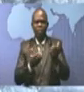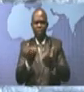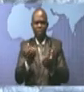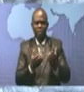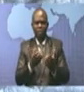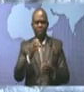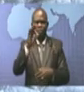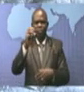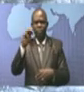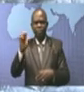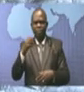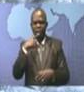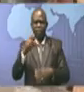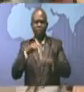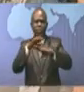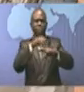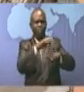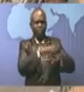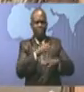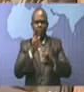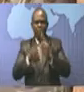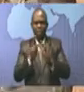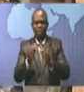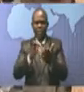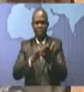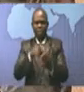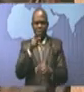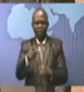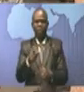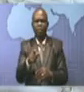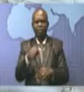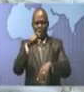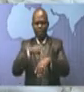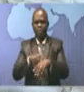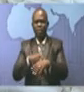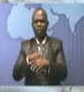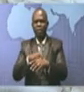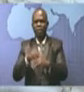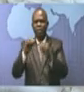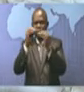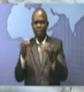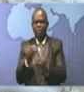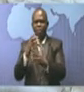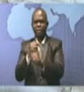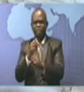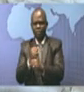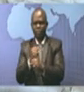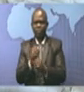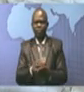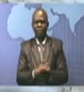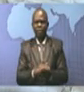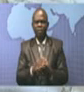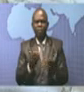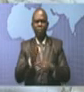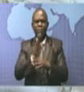vont expédier le plus vite possible cet engrais au fur et à mesure qu'il sera produit. Pour la FOMI, je signalerai que nous la